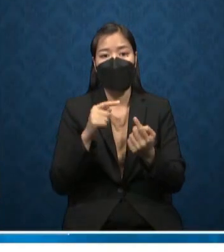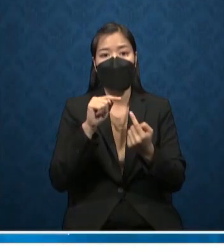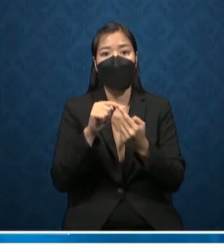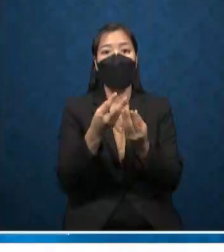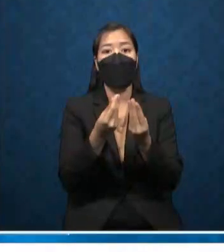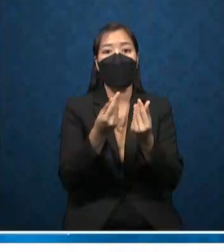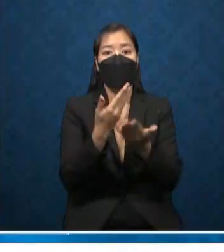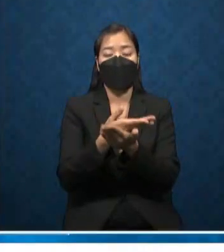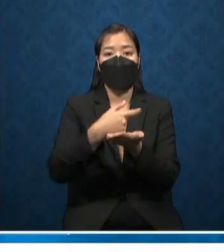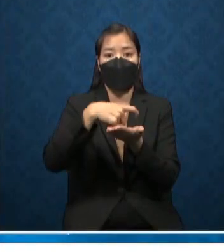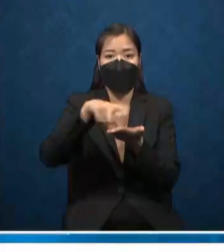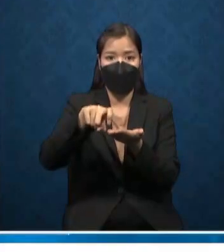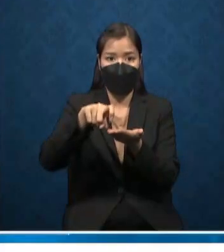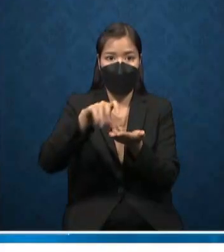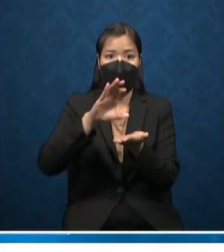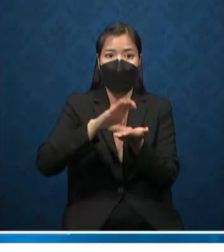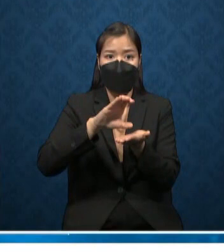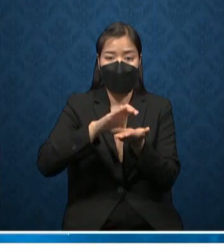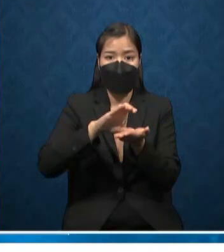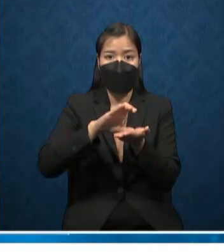าณนะครับ